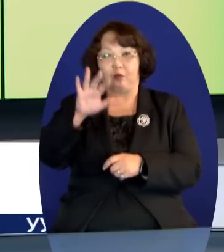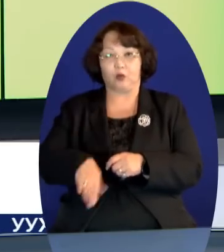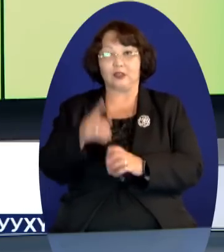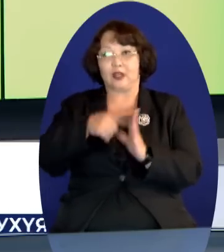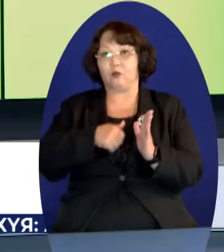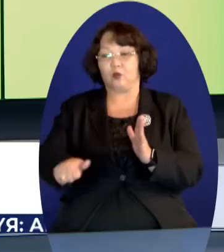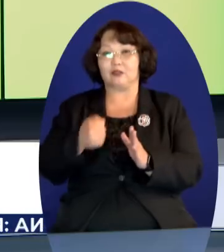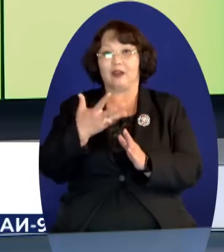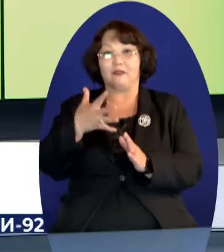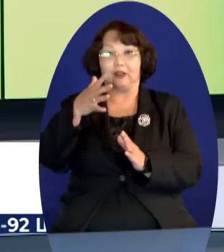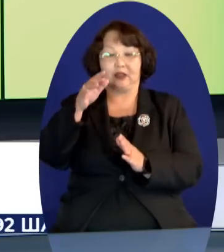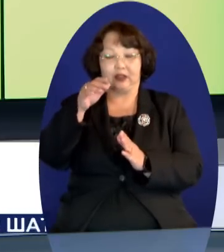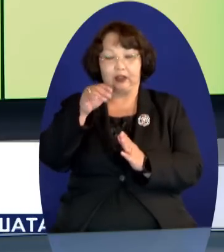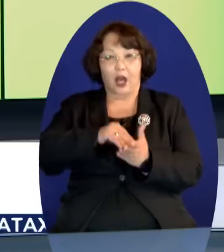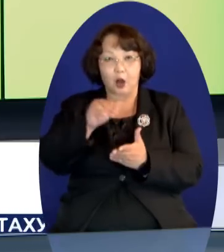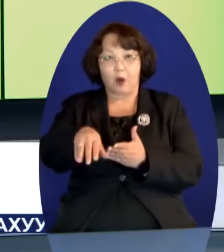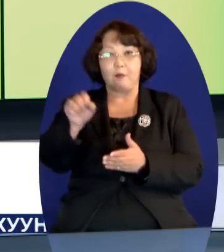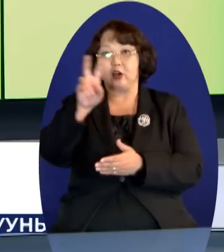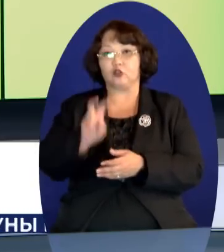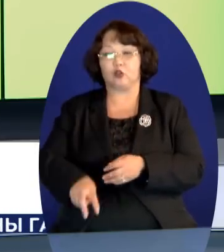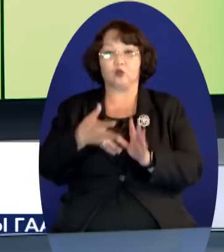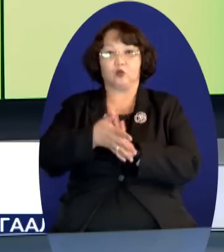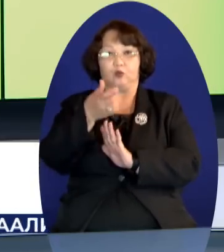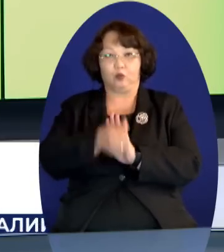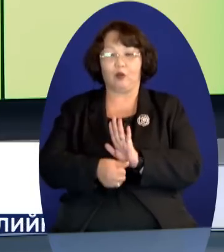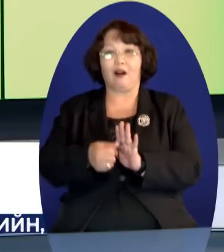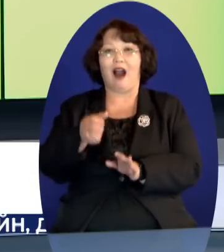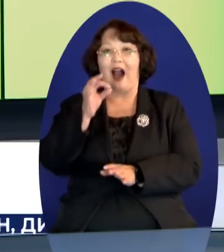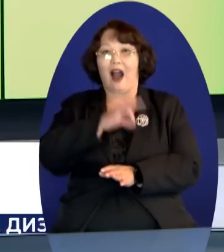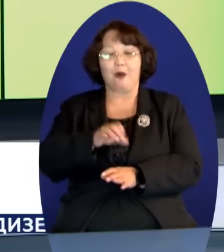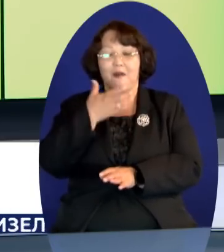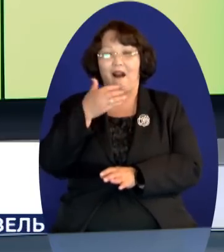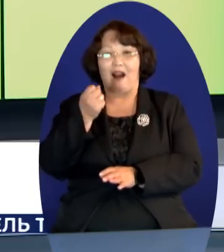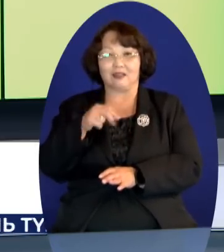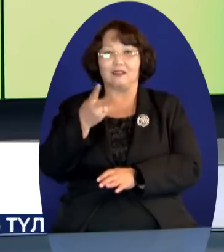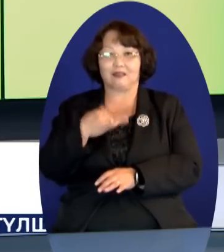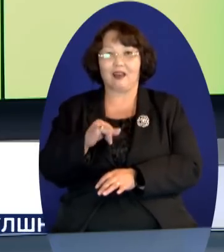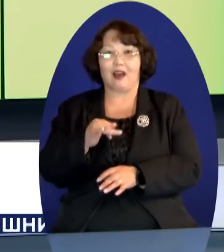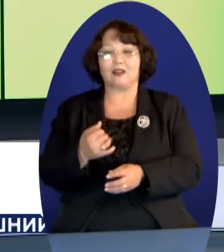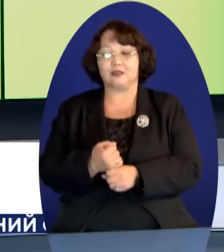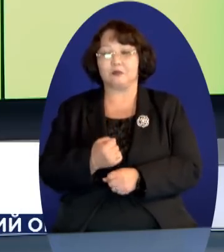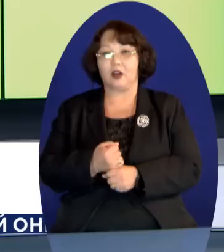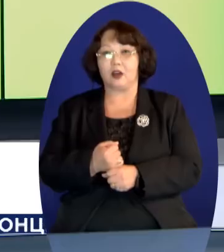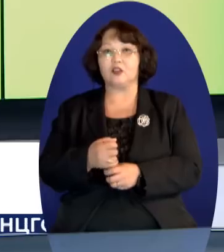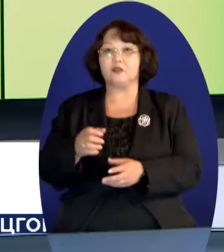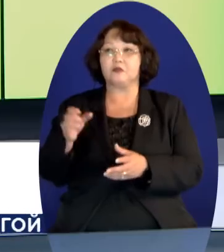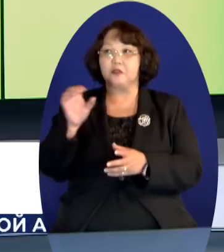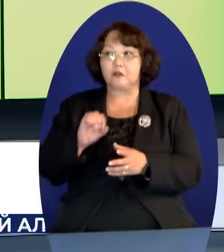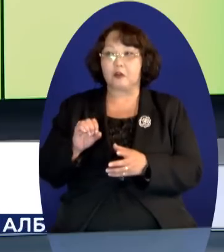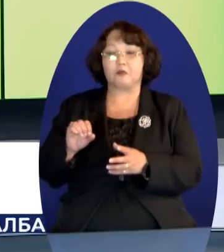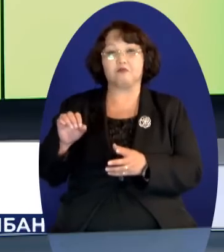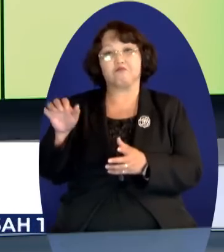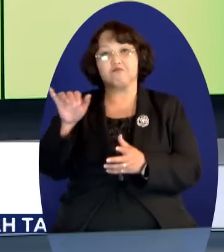бүр 5 тэрбум Америк долларын төсвийн алдагдал хүлээж байгаамаа. Иймээс өрнөдийн санхүүгийн дэмжлэгээс Украйны эдийн засаг